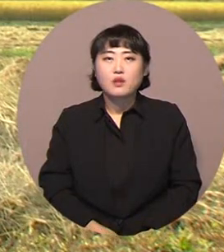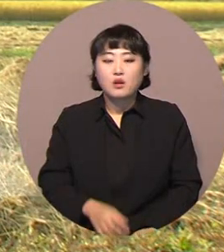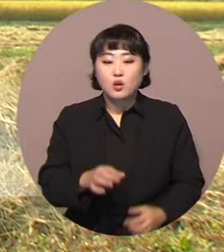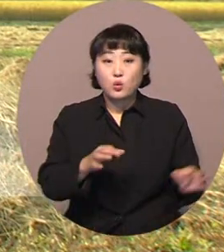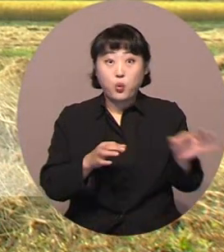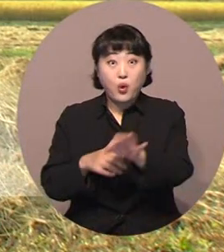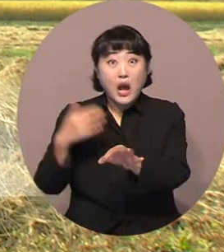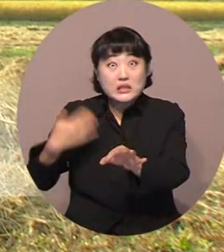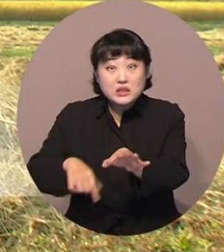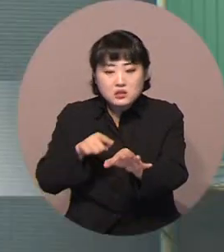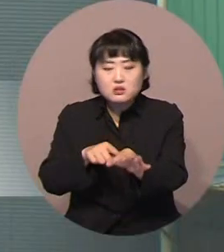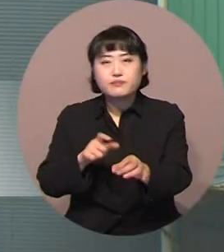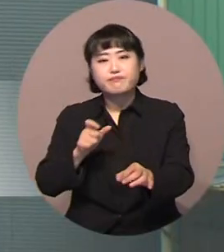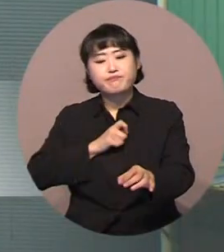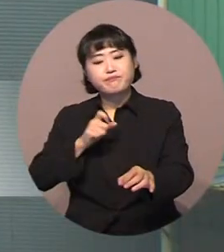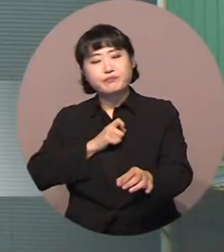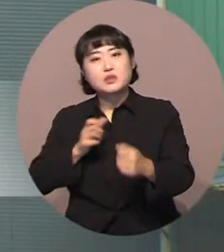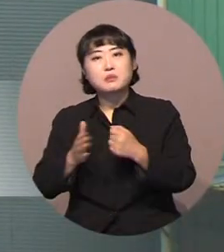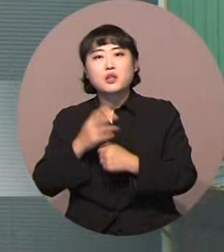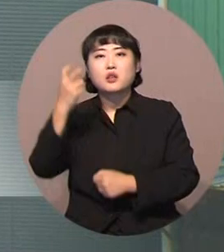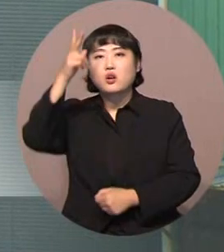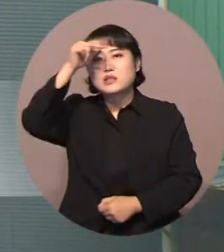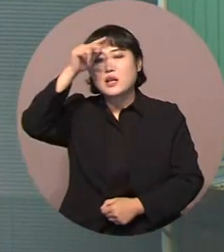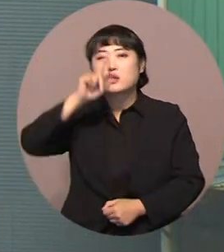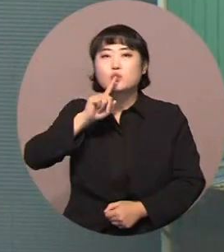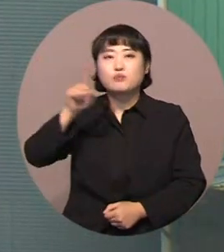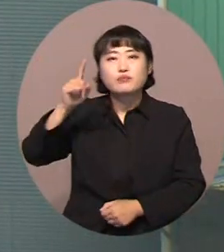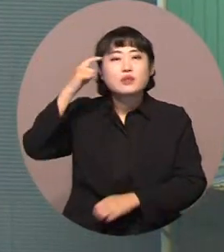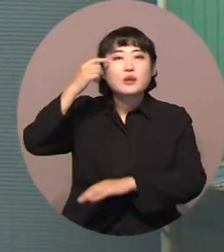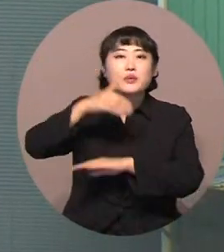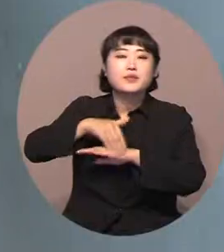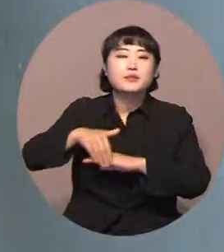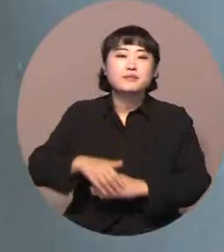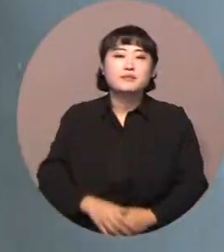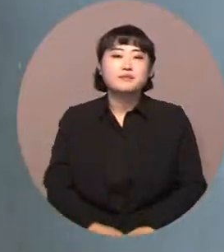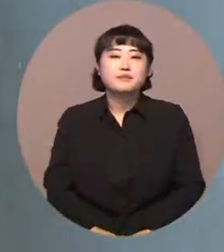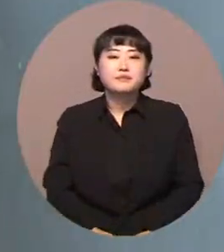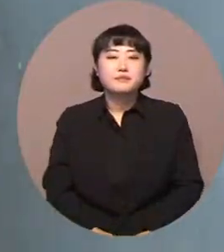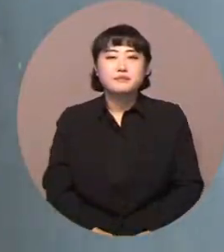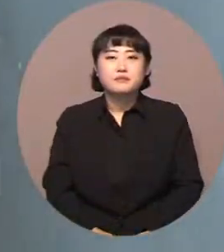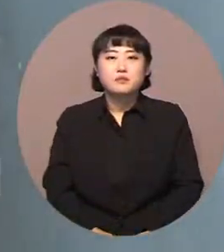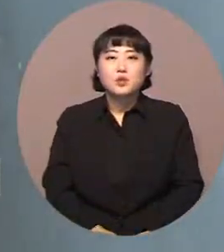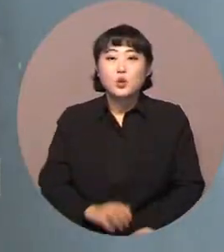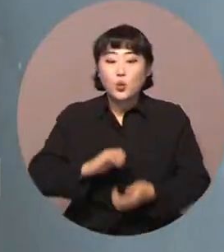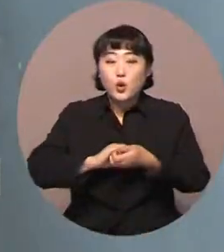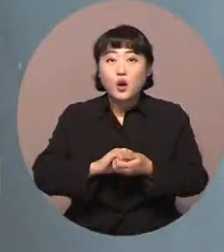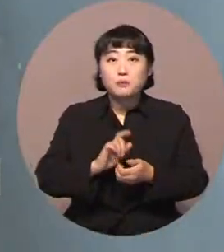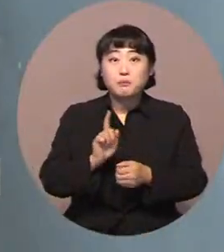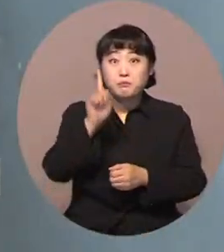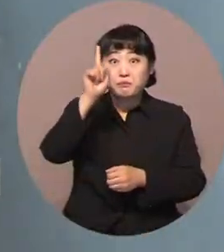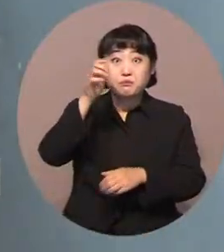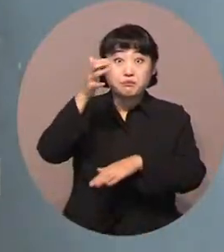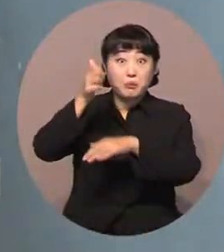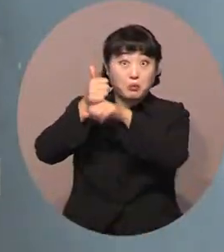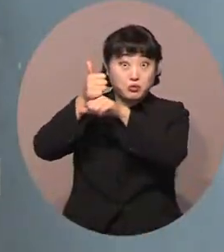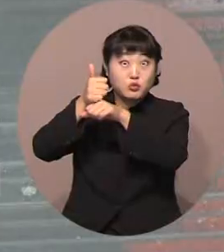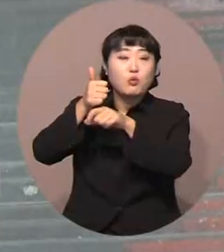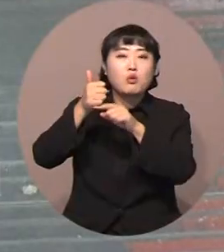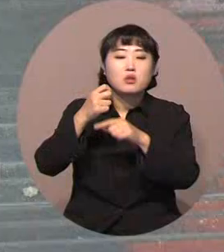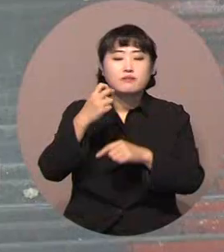발생 과정이 석연치 않다며 경찰에 수사를 의뢰할 예정입니다. 농협중앙회도 해당 문제를 인지하고